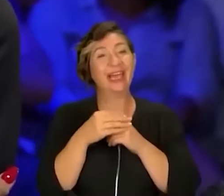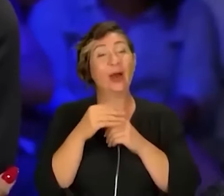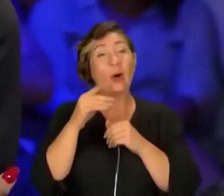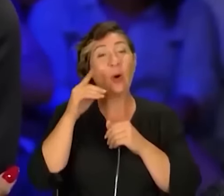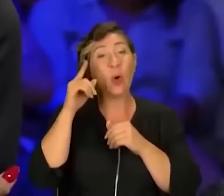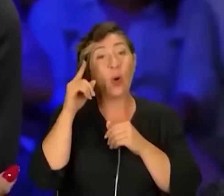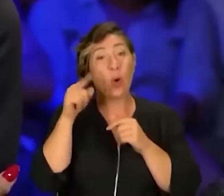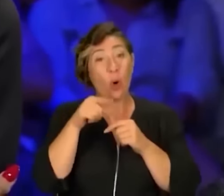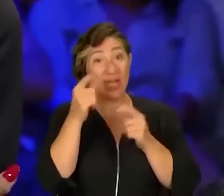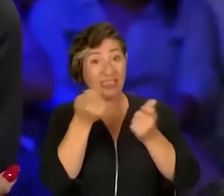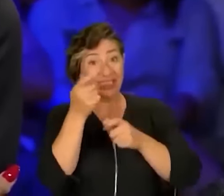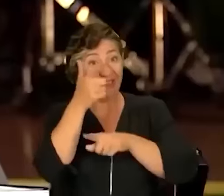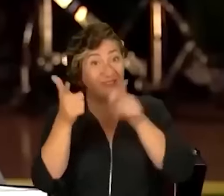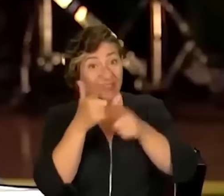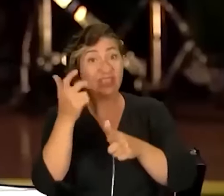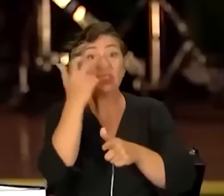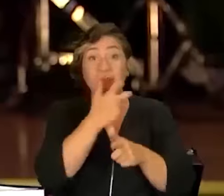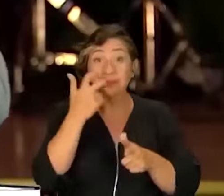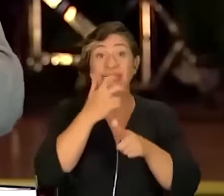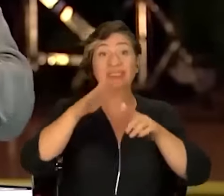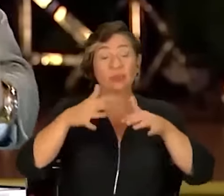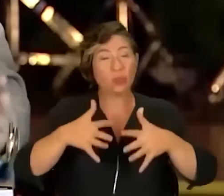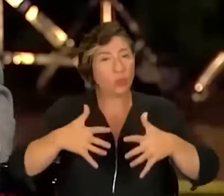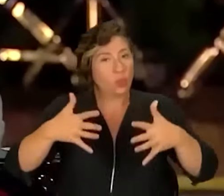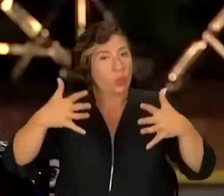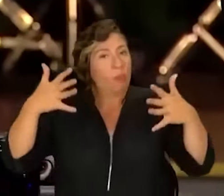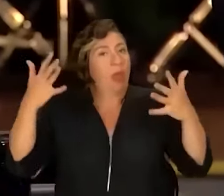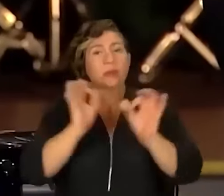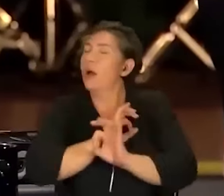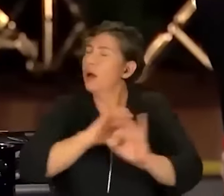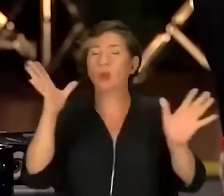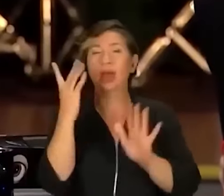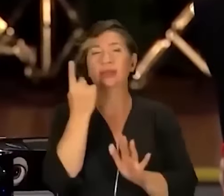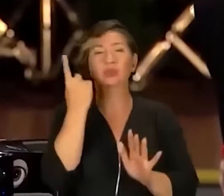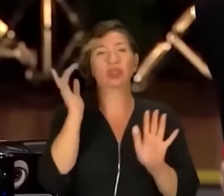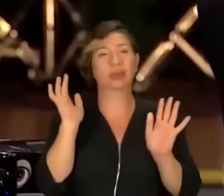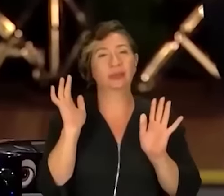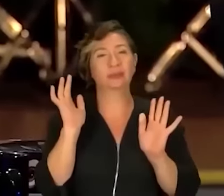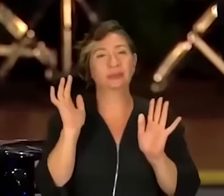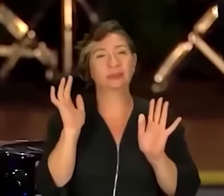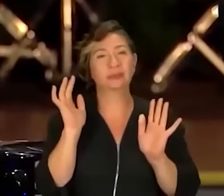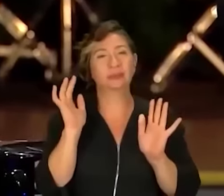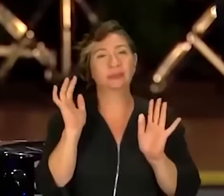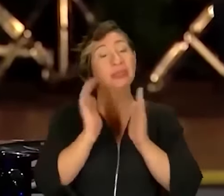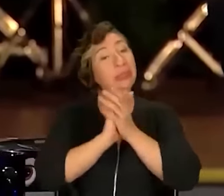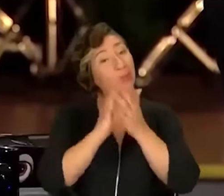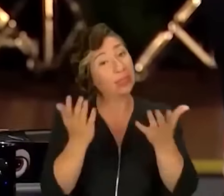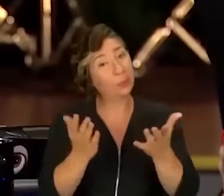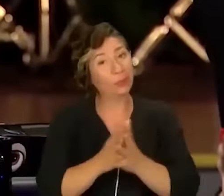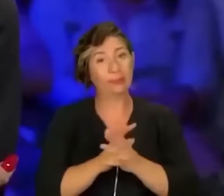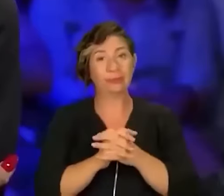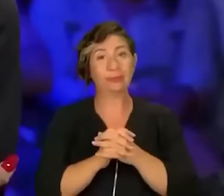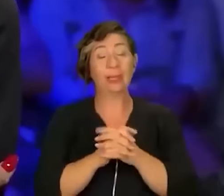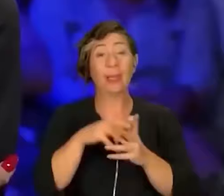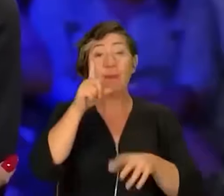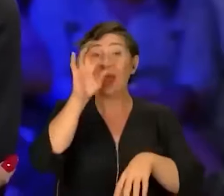orada işlerinde sahnede ya da kliplerde büyümen harkulade bir şey harkulade bir şey süper tebrik ediyorum Teşekkür